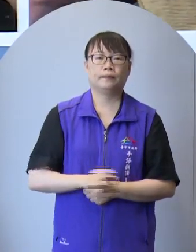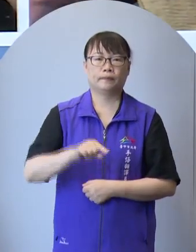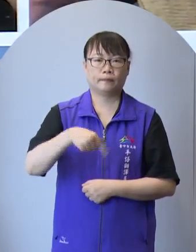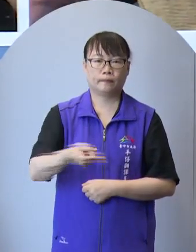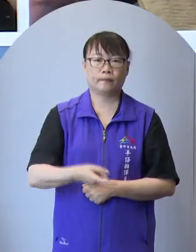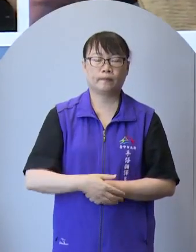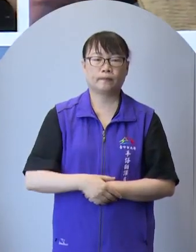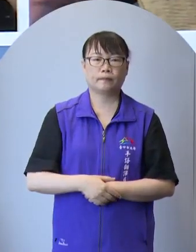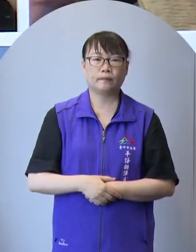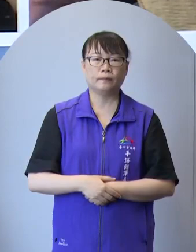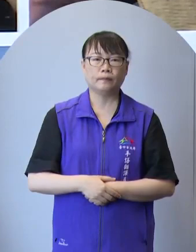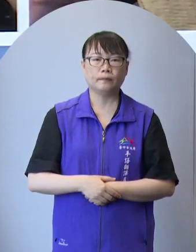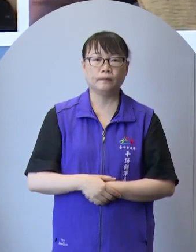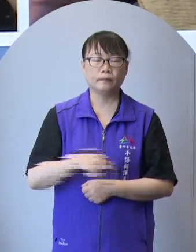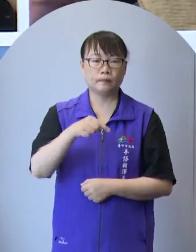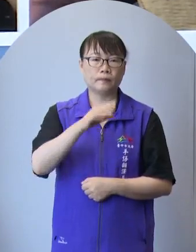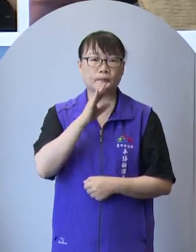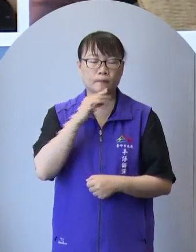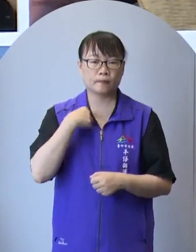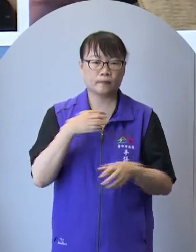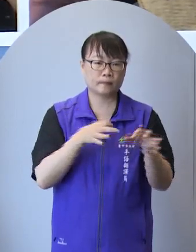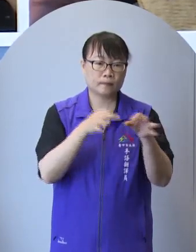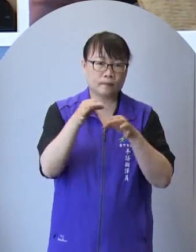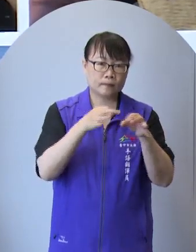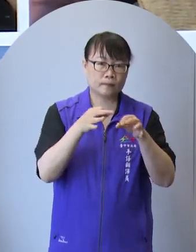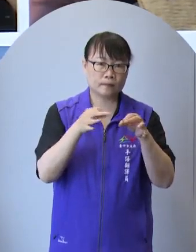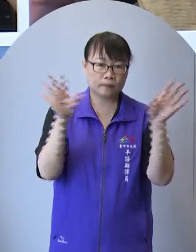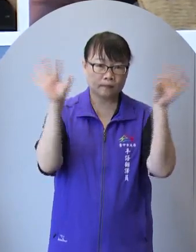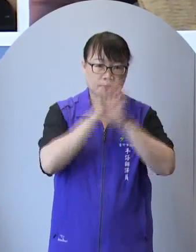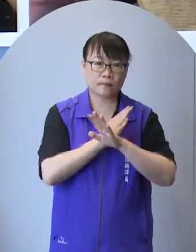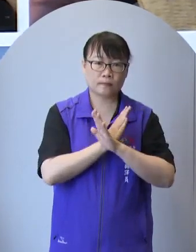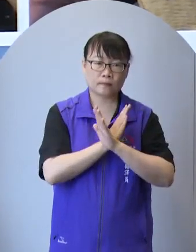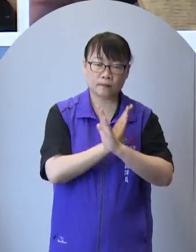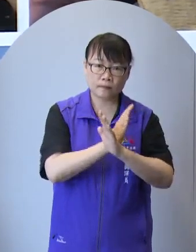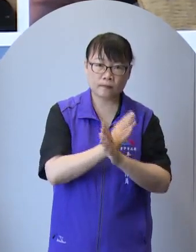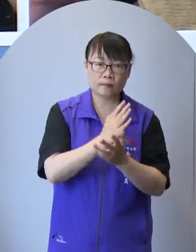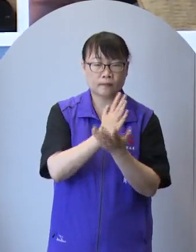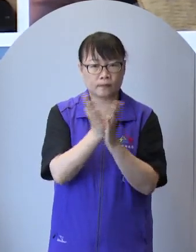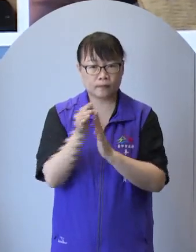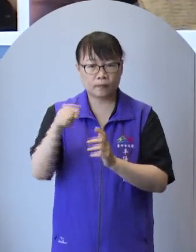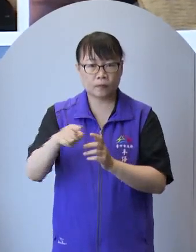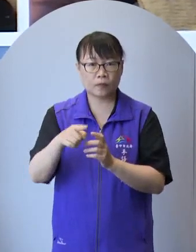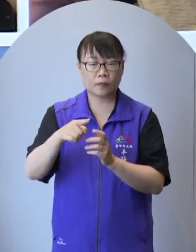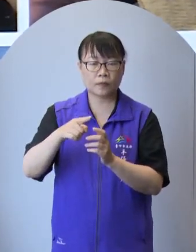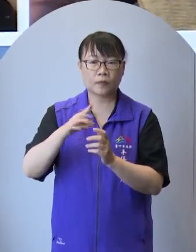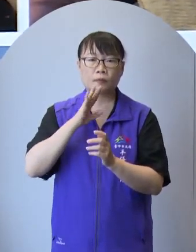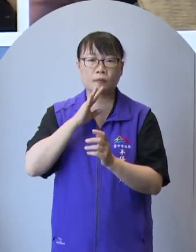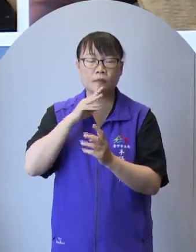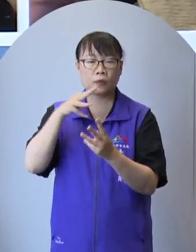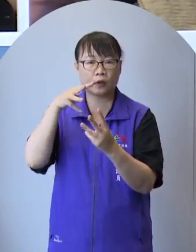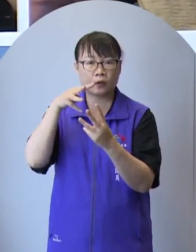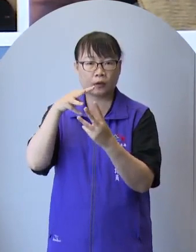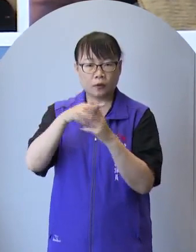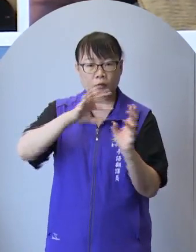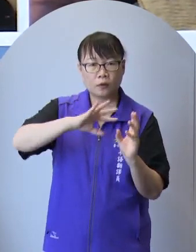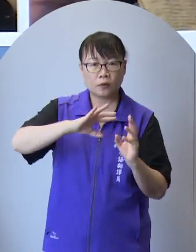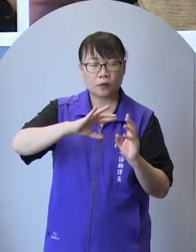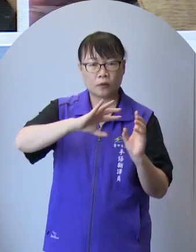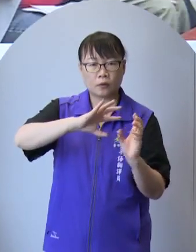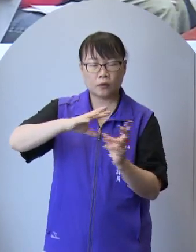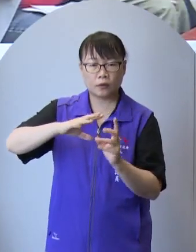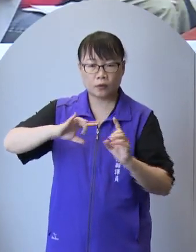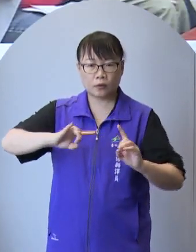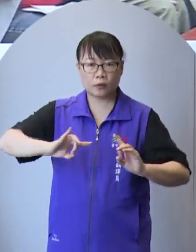一页，好，这个在我们商圈夜市或者在我们的洲际棒球场，我们都有推动这些活动哈、哦，这些活